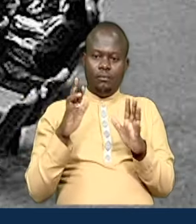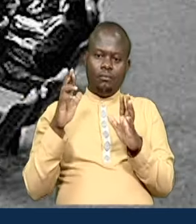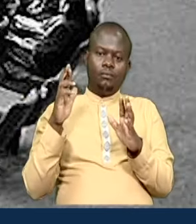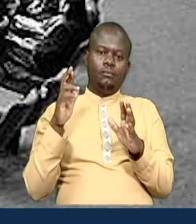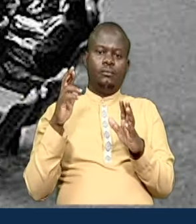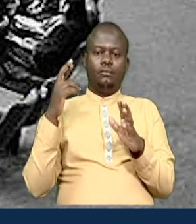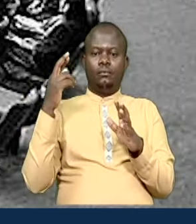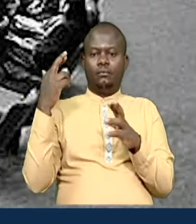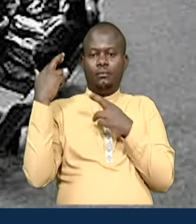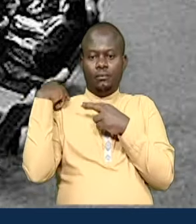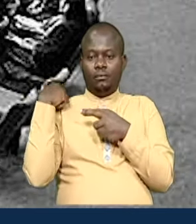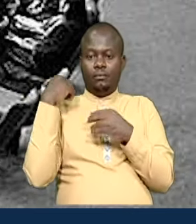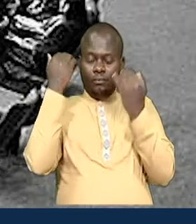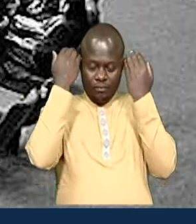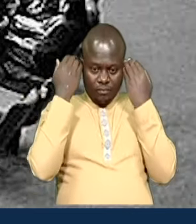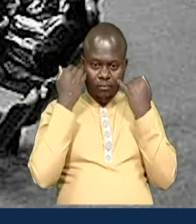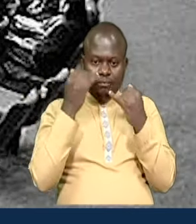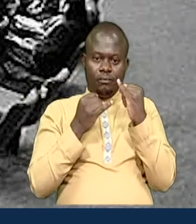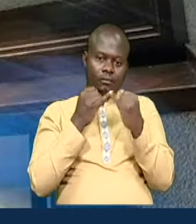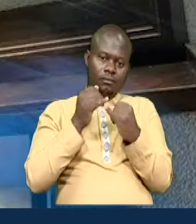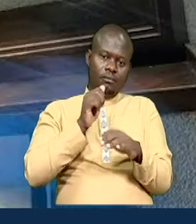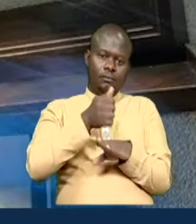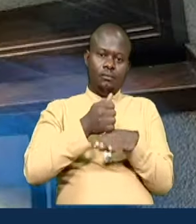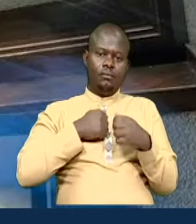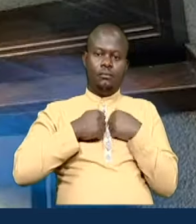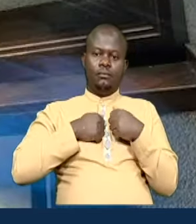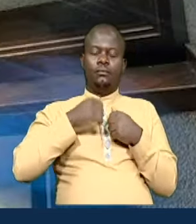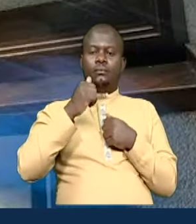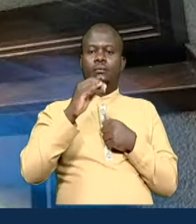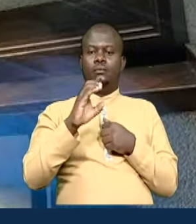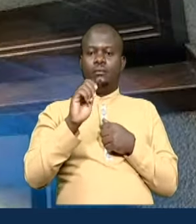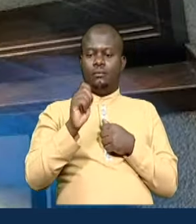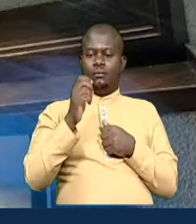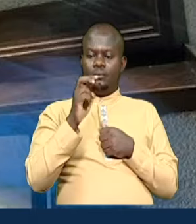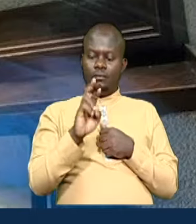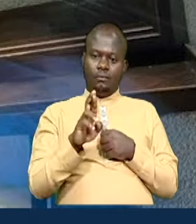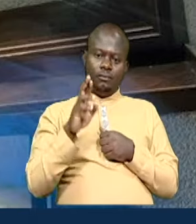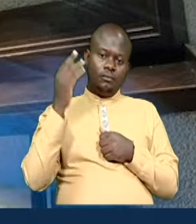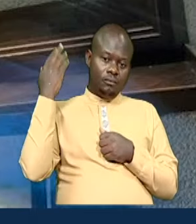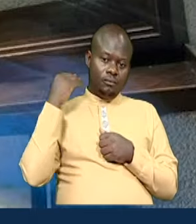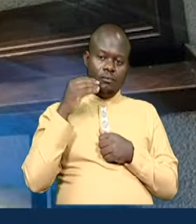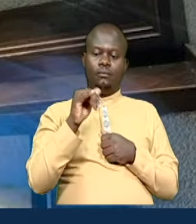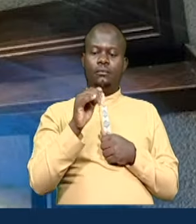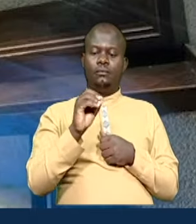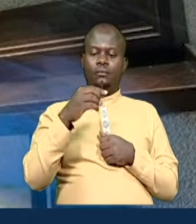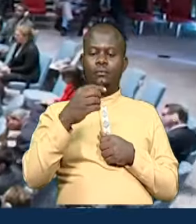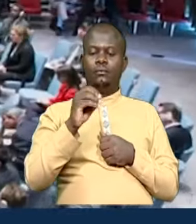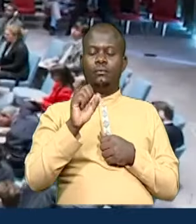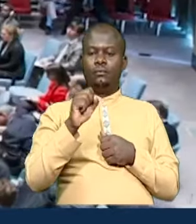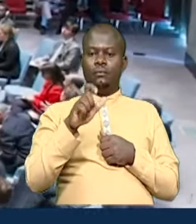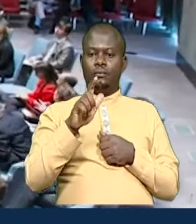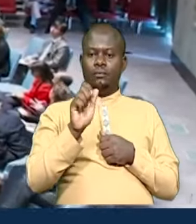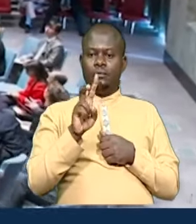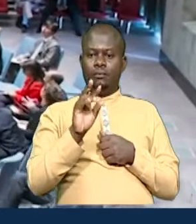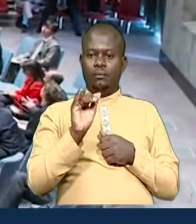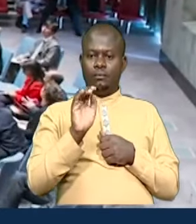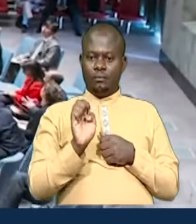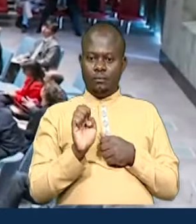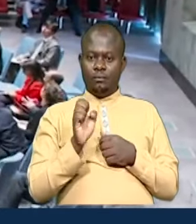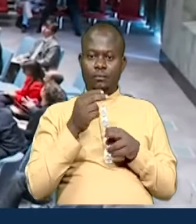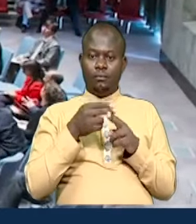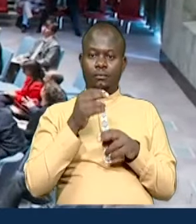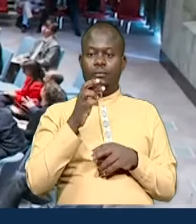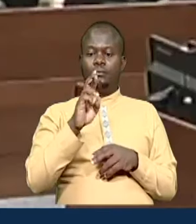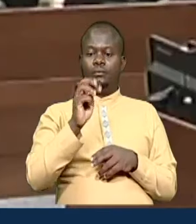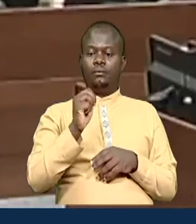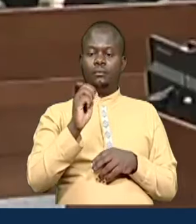y'inkiko mpuzamahanga zashyiriweho u Rwanda ICTR n'icyahoze ari Yugoslavia ICTY ruzwi nka